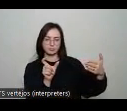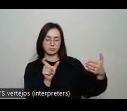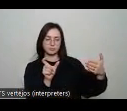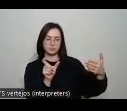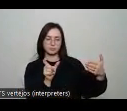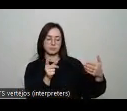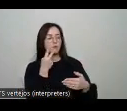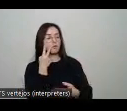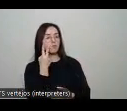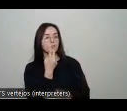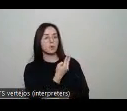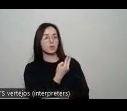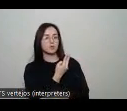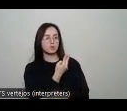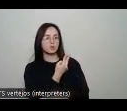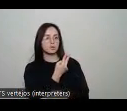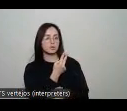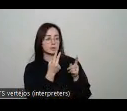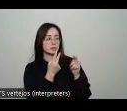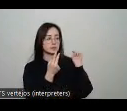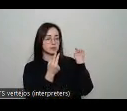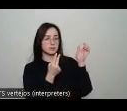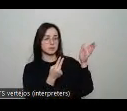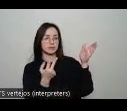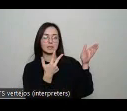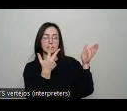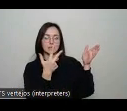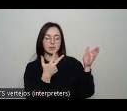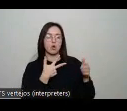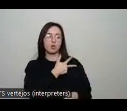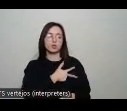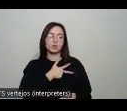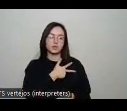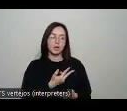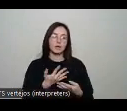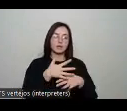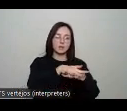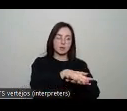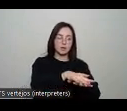Pažiūrėkime į šiuos tris pagrindinius tikslus. Socialinė integracija,